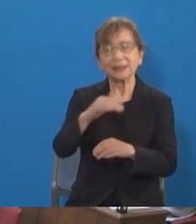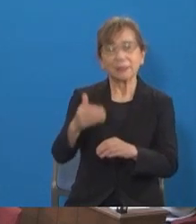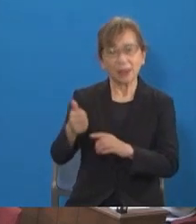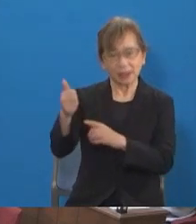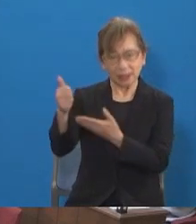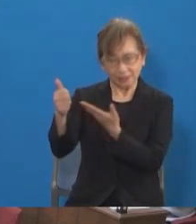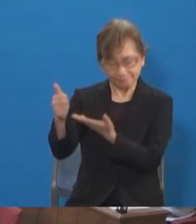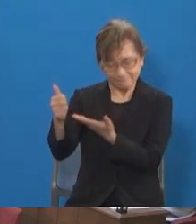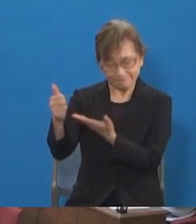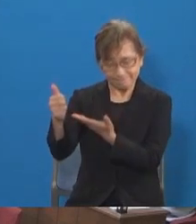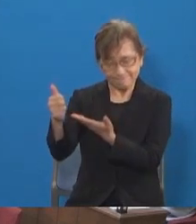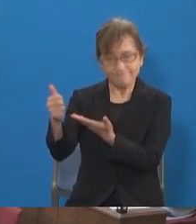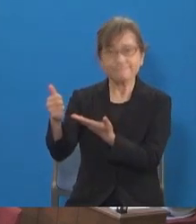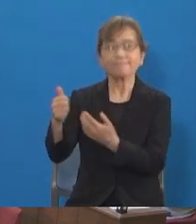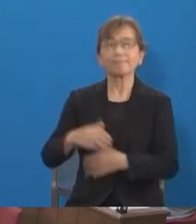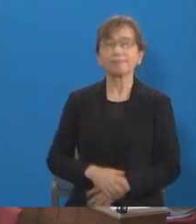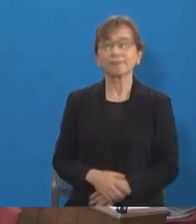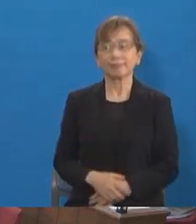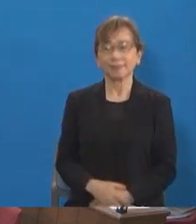西山議員。